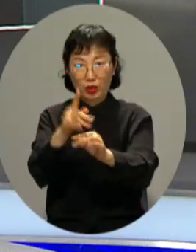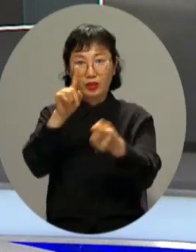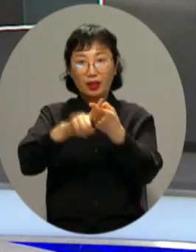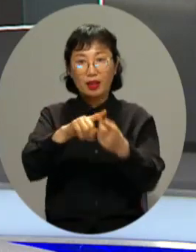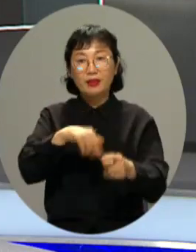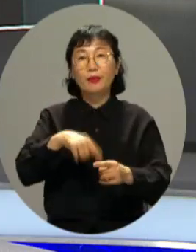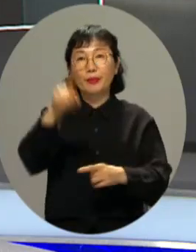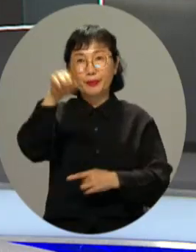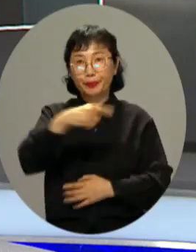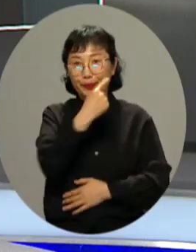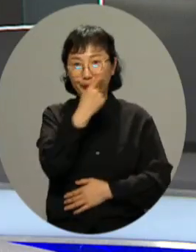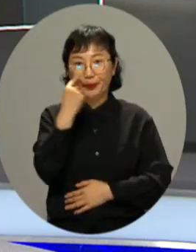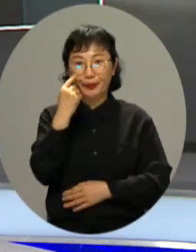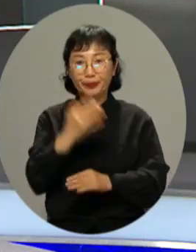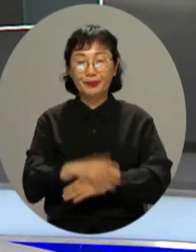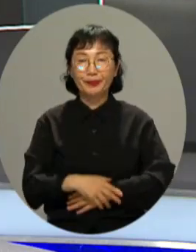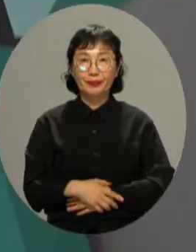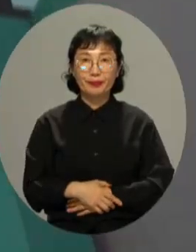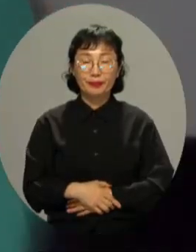다녀왔습니다.